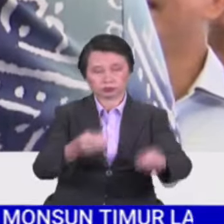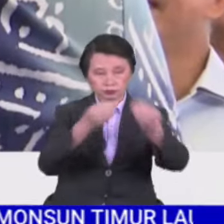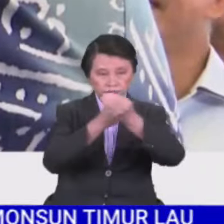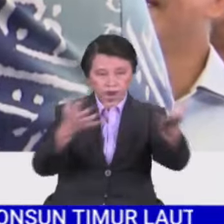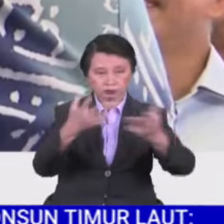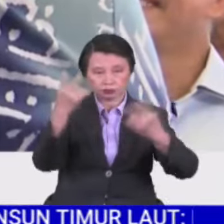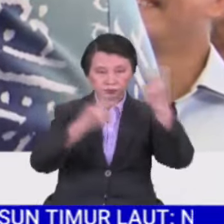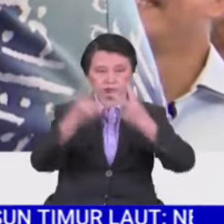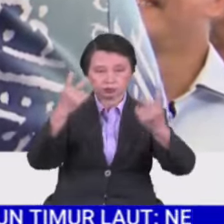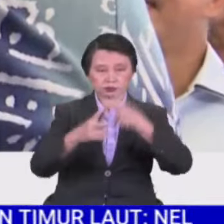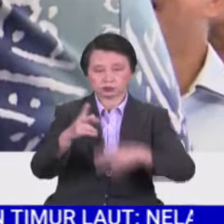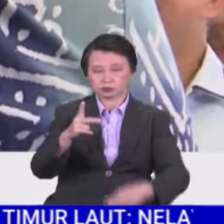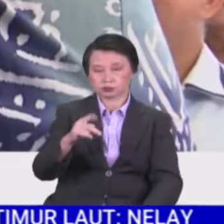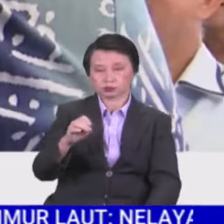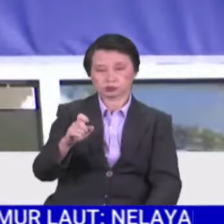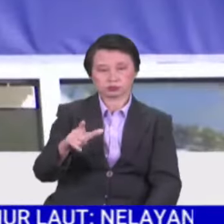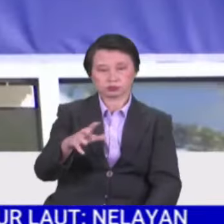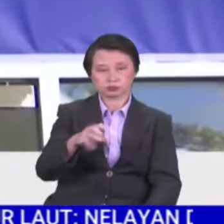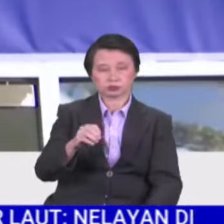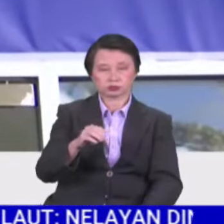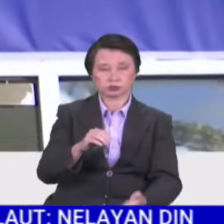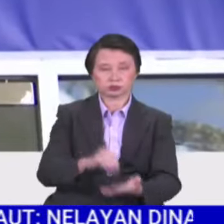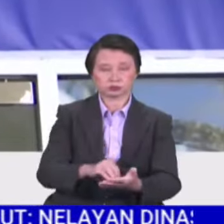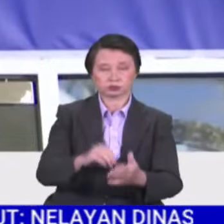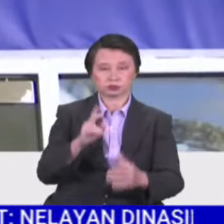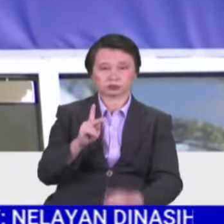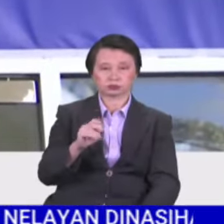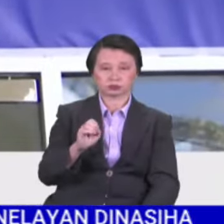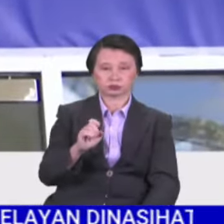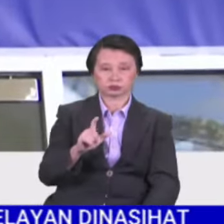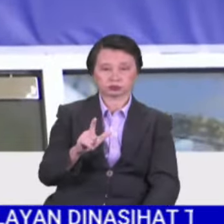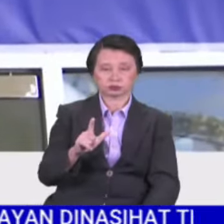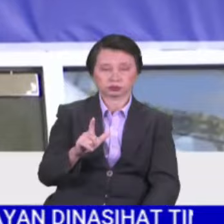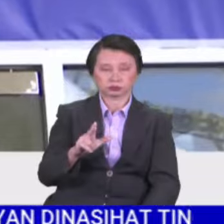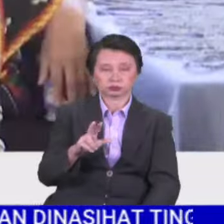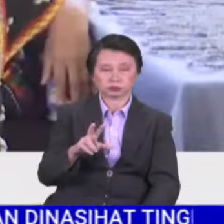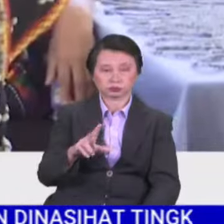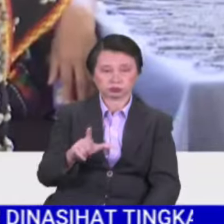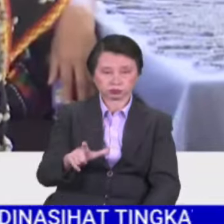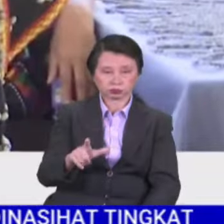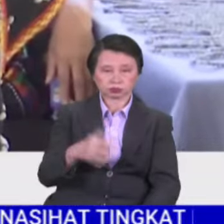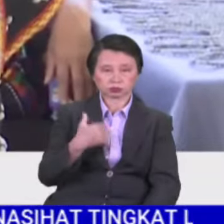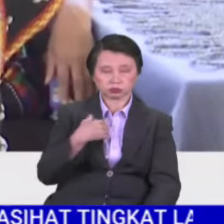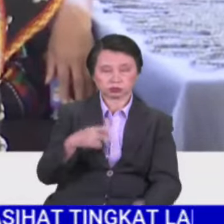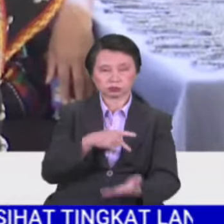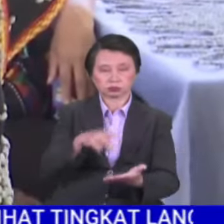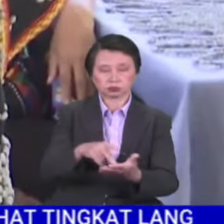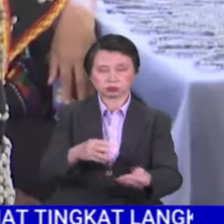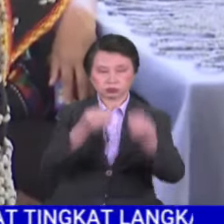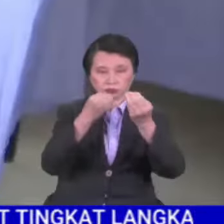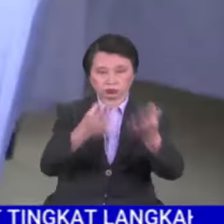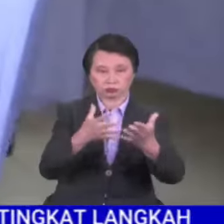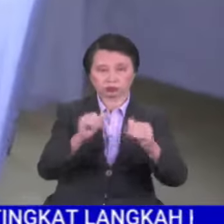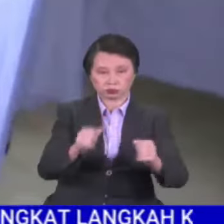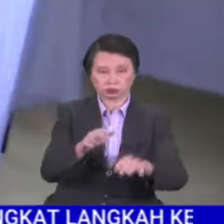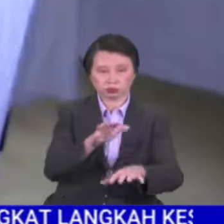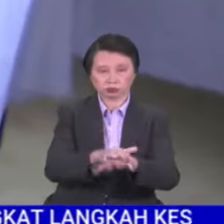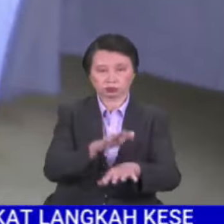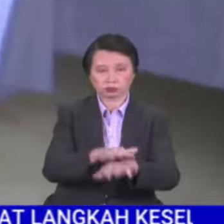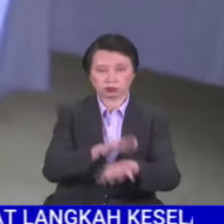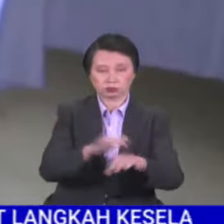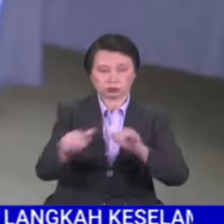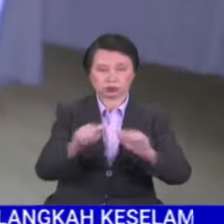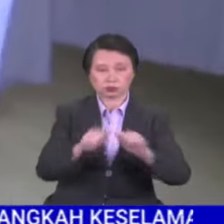Informasi Pelancongan Kiulu di Pekan Kiulu. Dalam pada itu, beliau yakin adanya pusat informasi seumpama mampu merancakkan